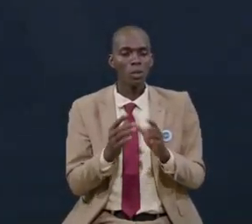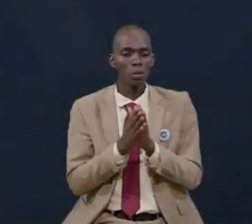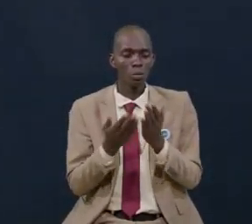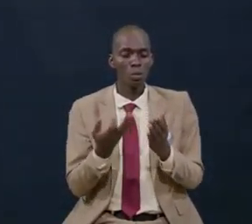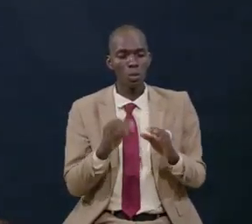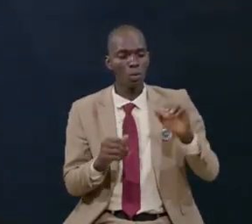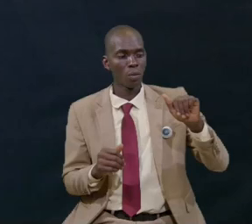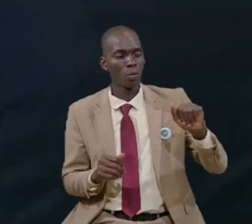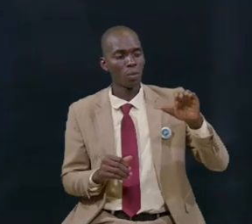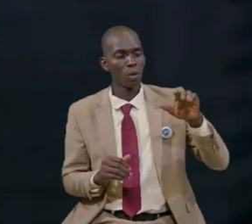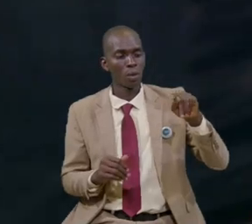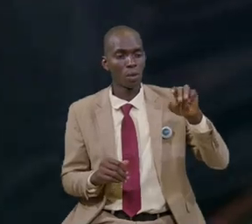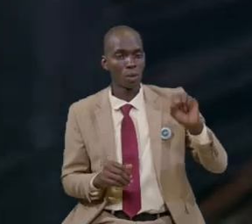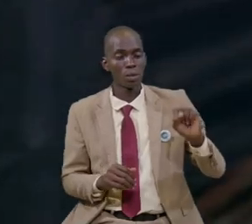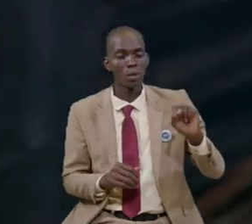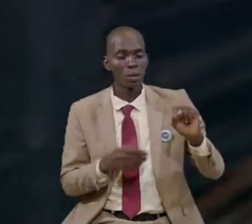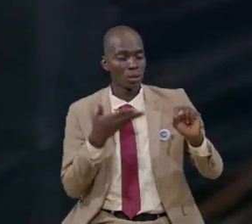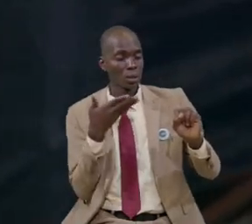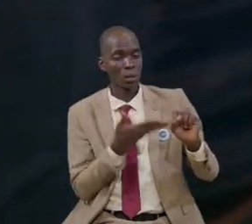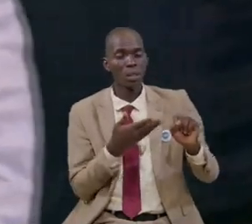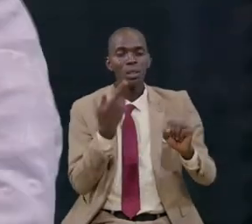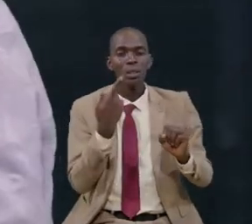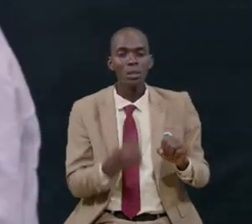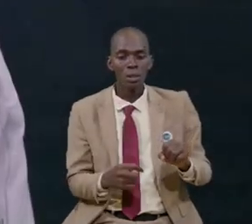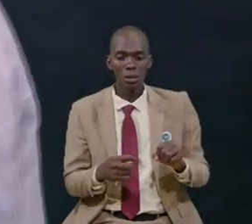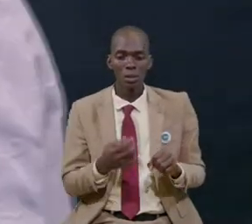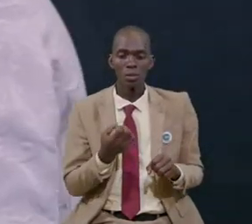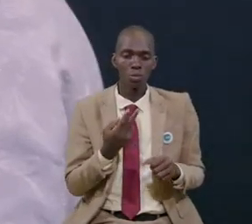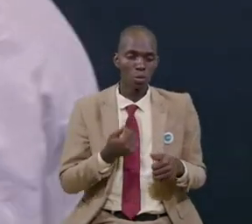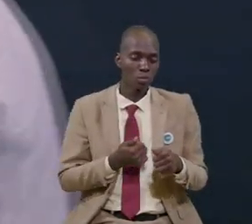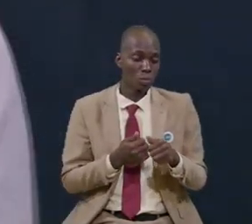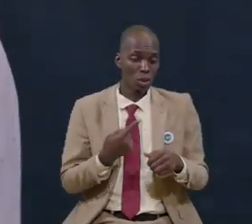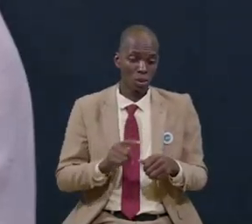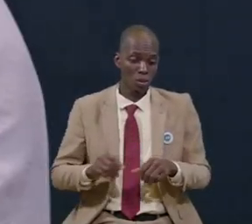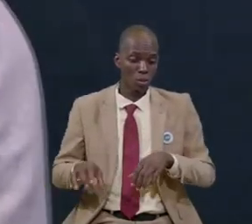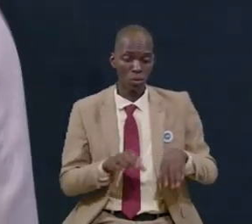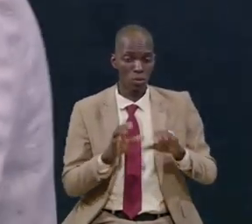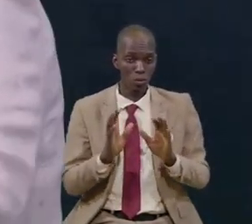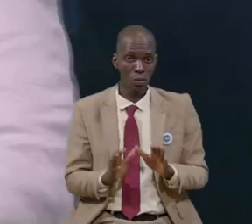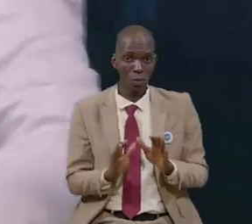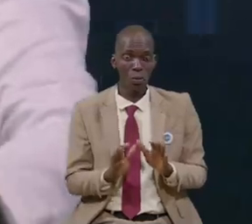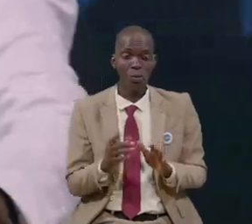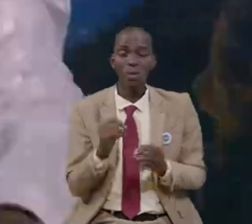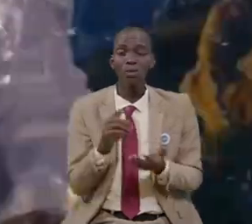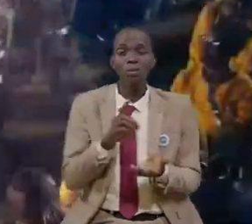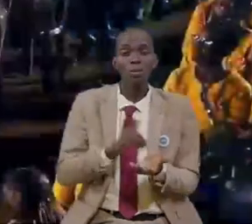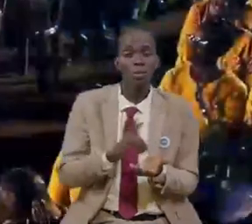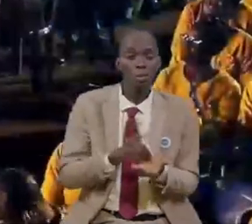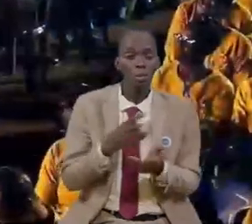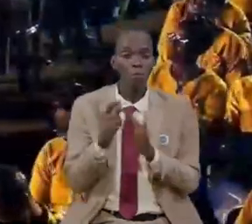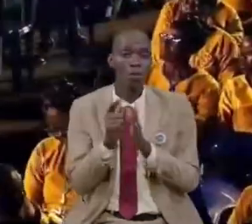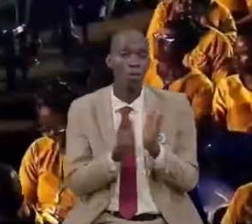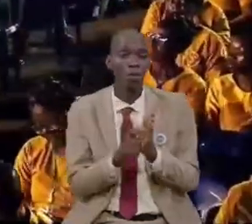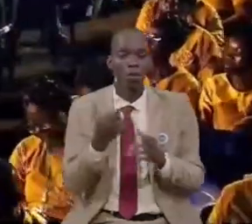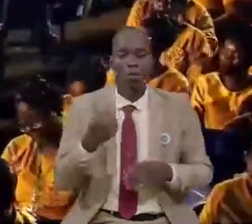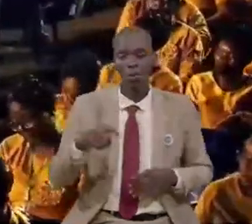apôtres, les pharisiens, les sadducéens et les docteurs de la loi ont dit que maintenant, nous te mettons